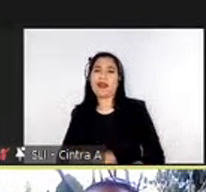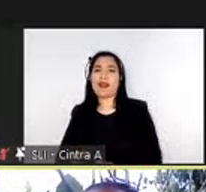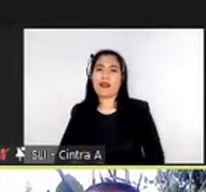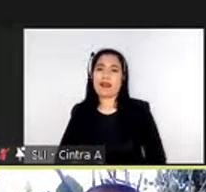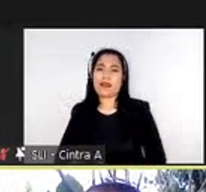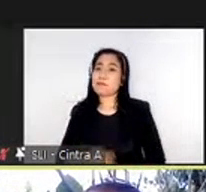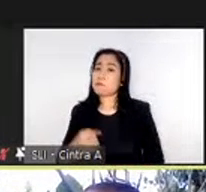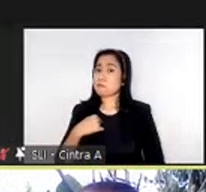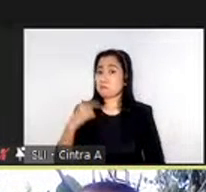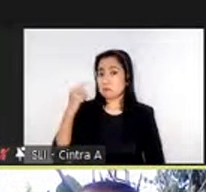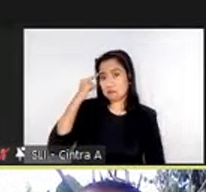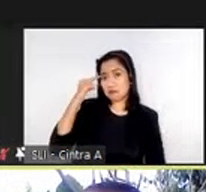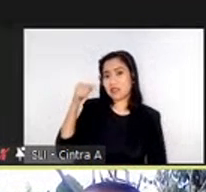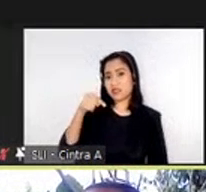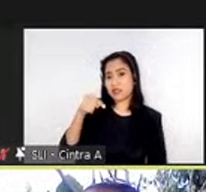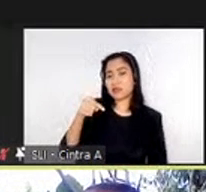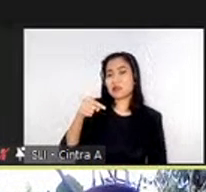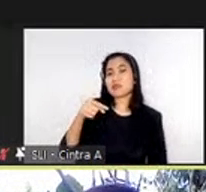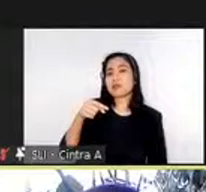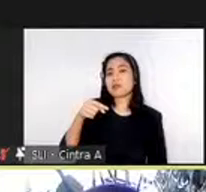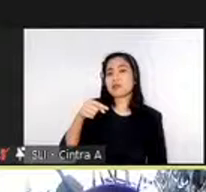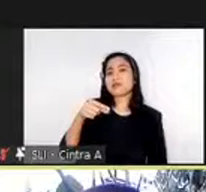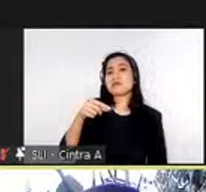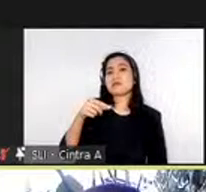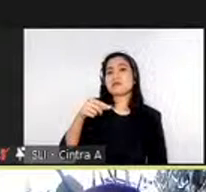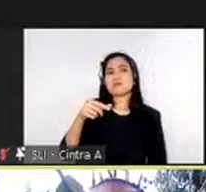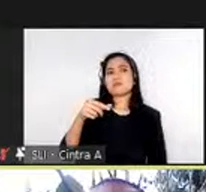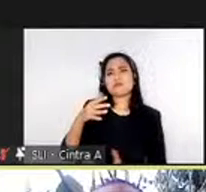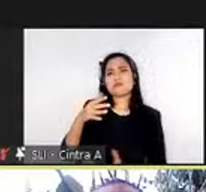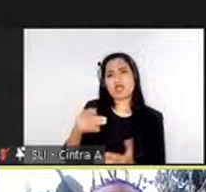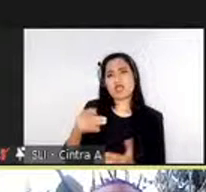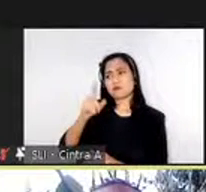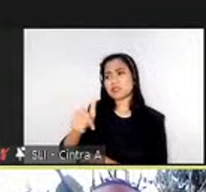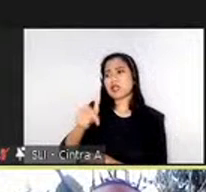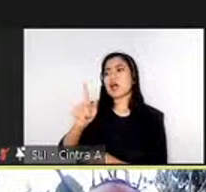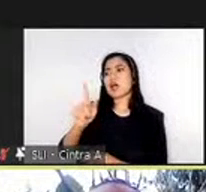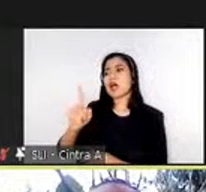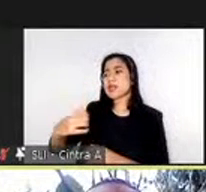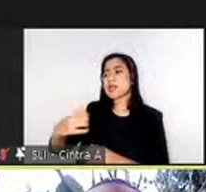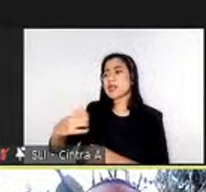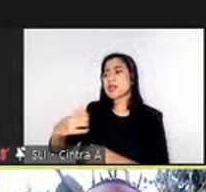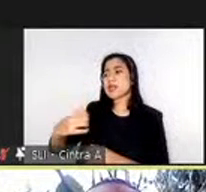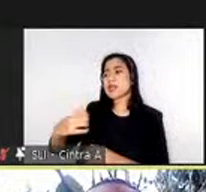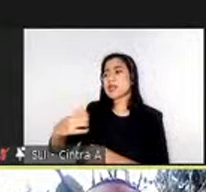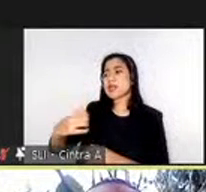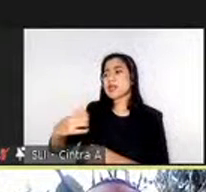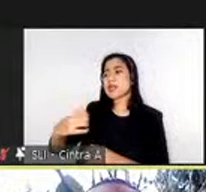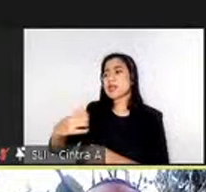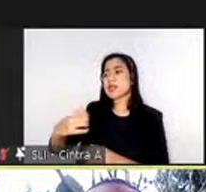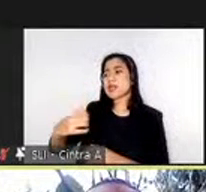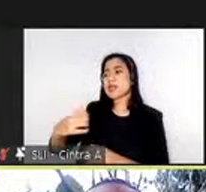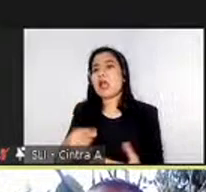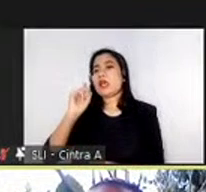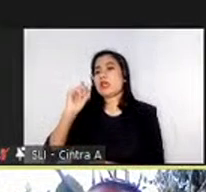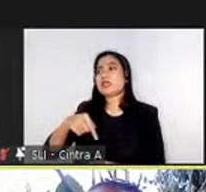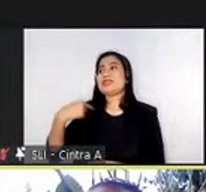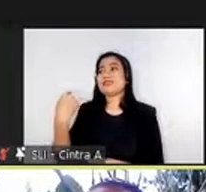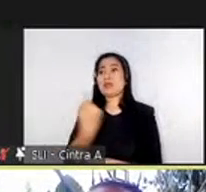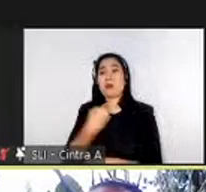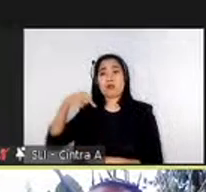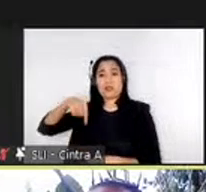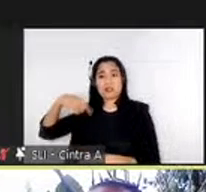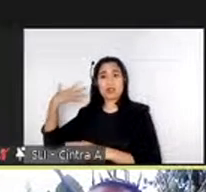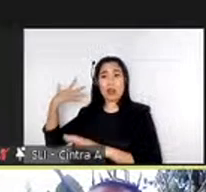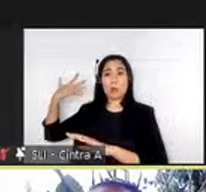anggap bisa ini sangat besar dampaknya pada apa yang selama ini kita dorong tentang